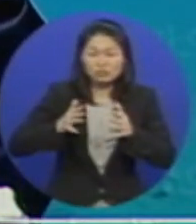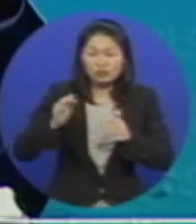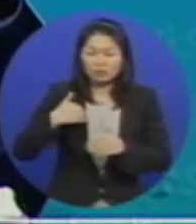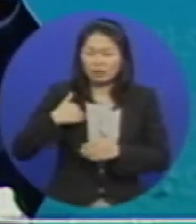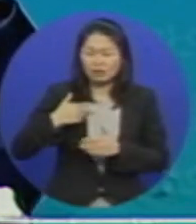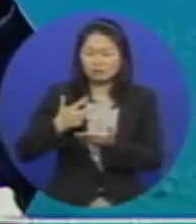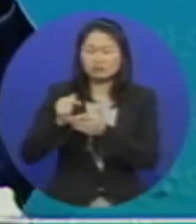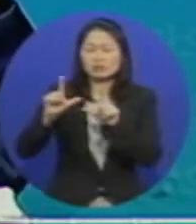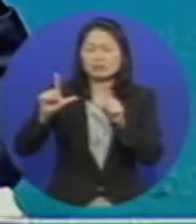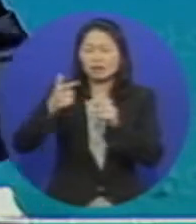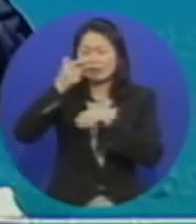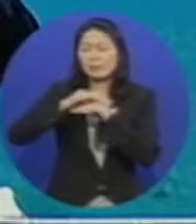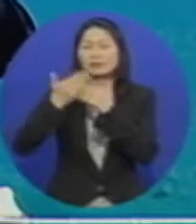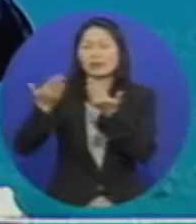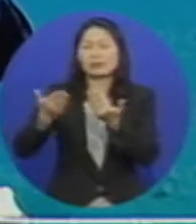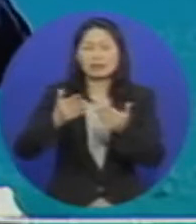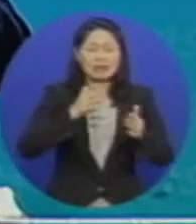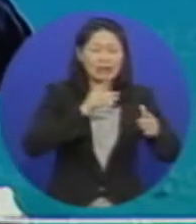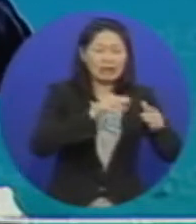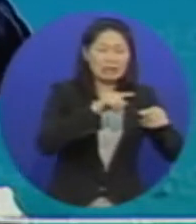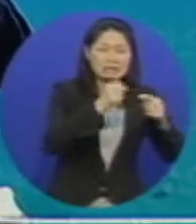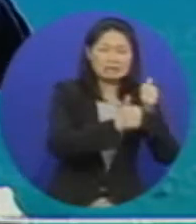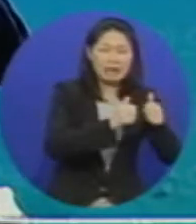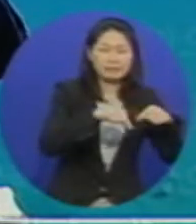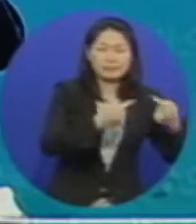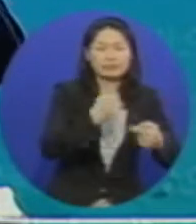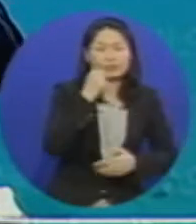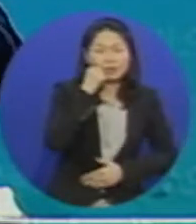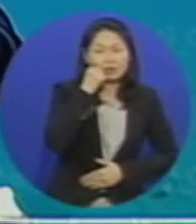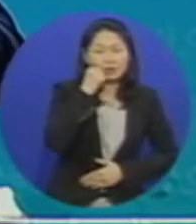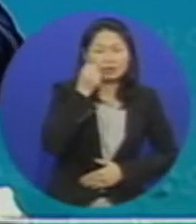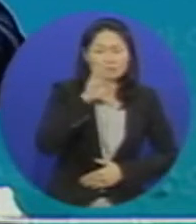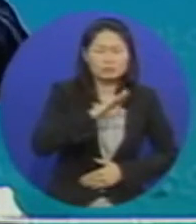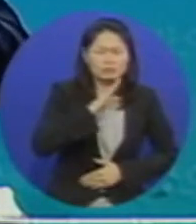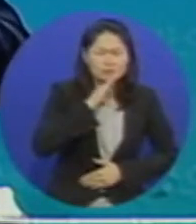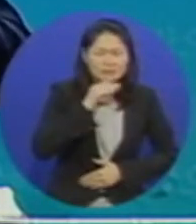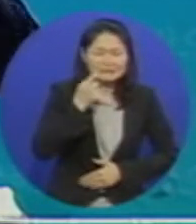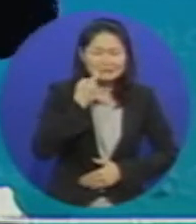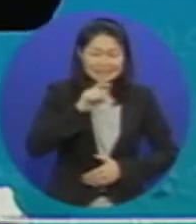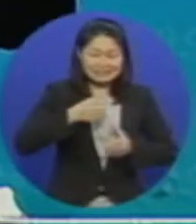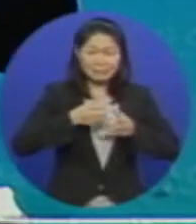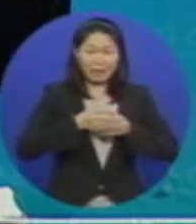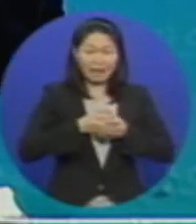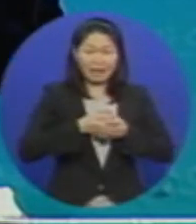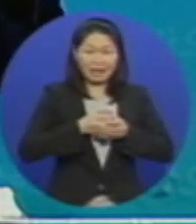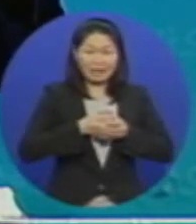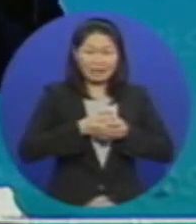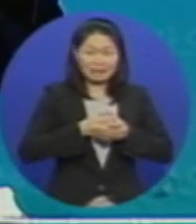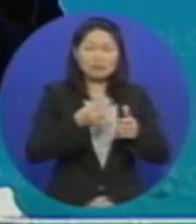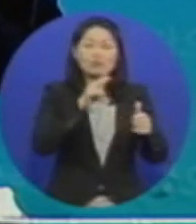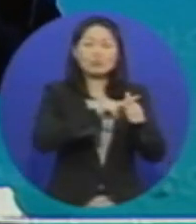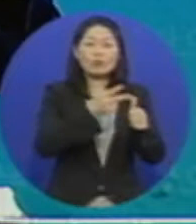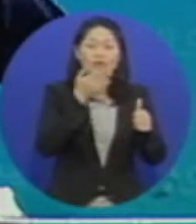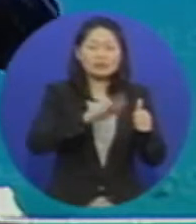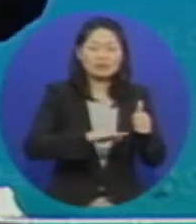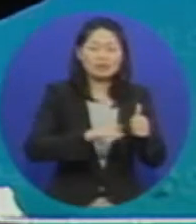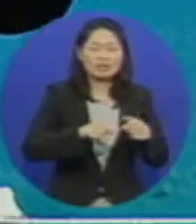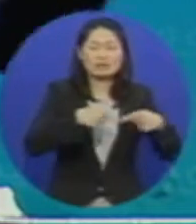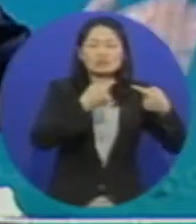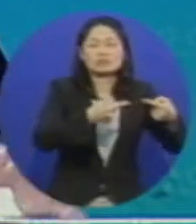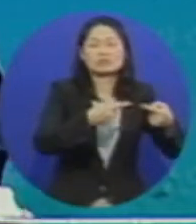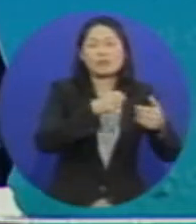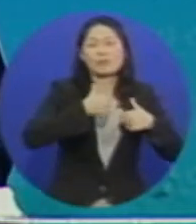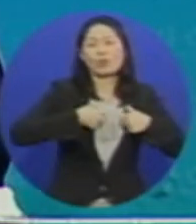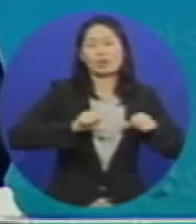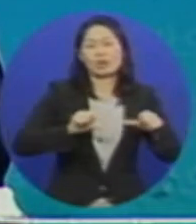없습니다 그래서 100매 다 유저 칸 검 메달 리스트 이니 사람이 출전을 포기합니다 그것